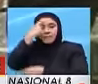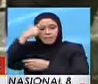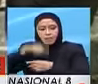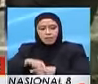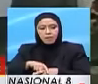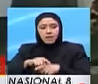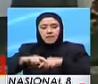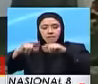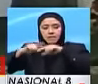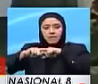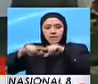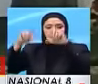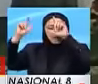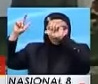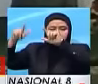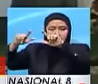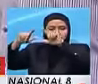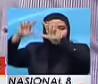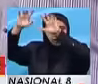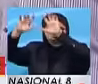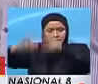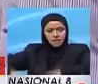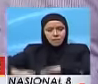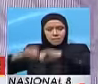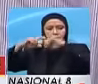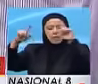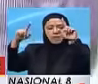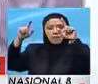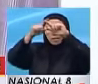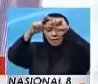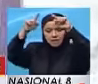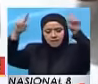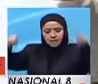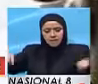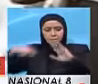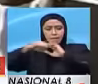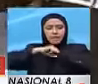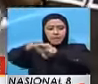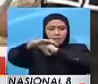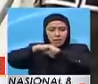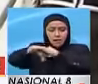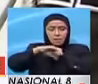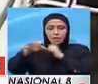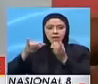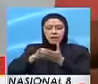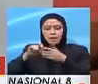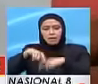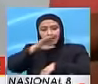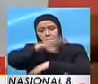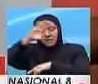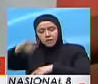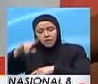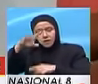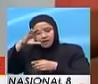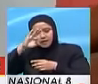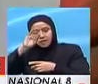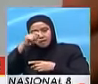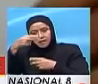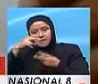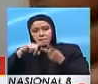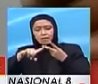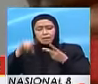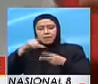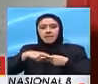segera papan iklan Mega himpunan solidariti itu yang diletakkan di persimpangan Bukit teh persimpangan Alma dan Jalan permatang